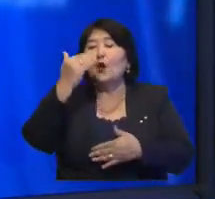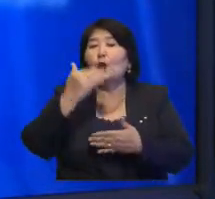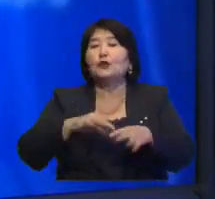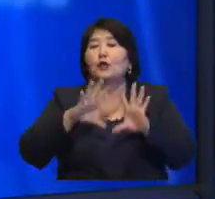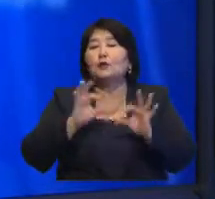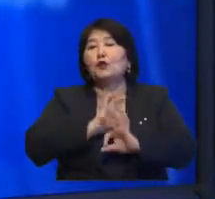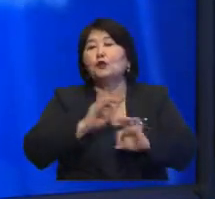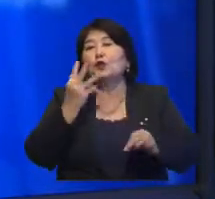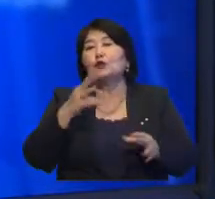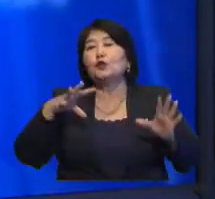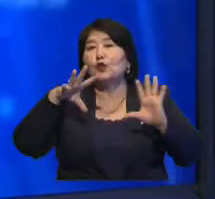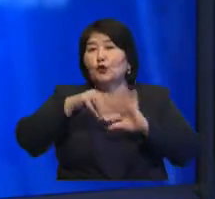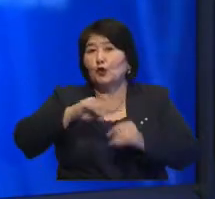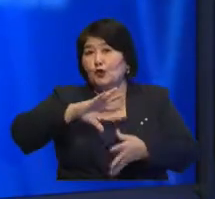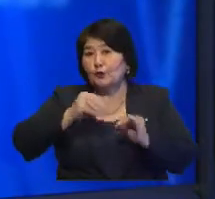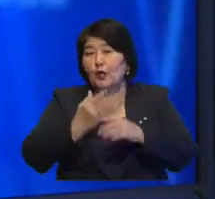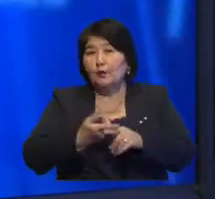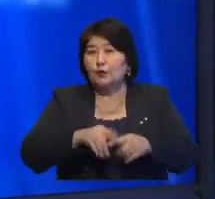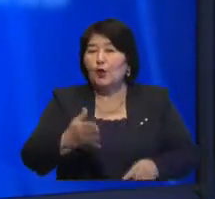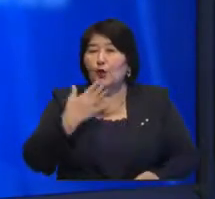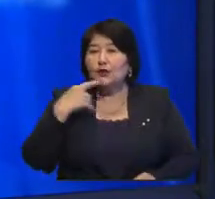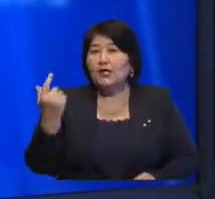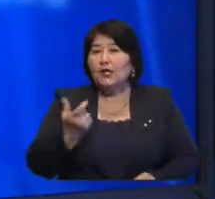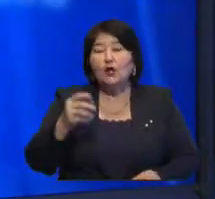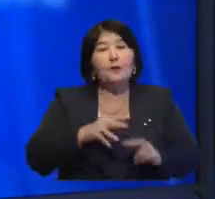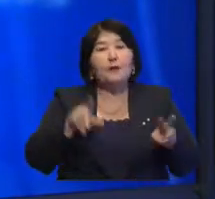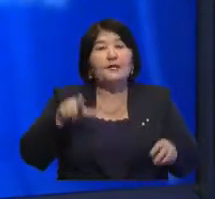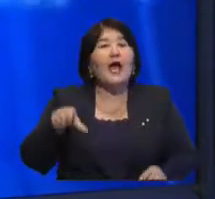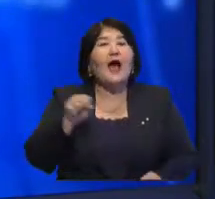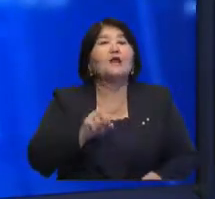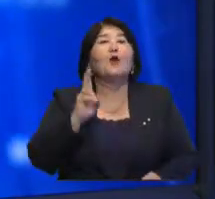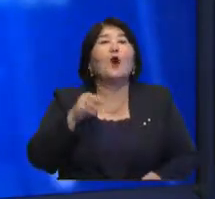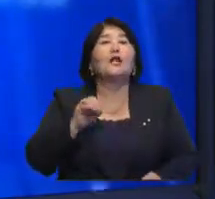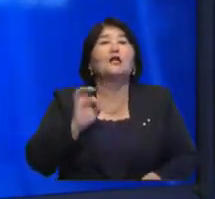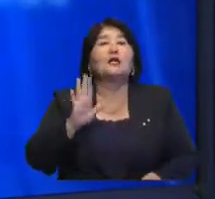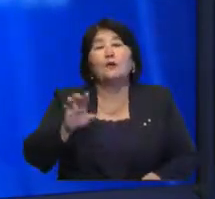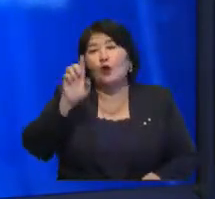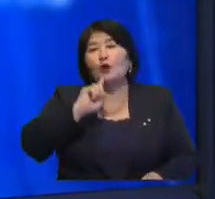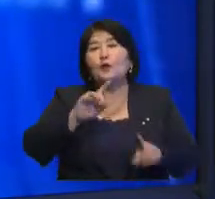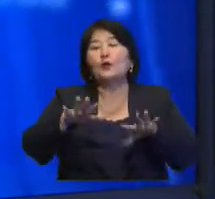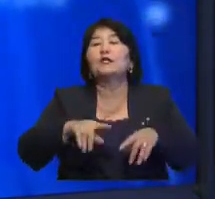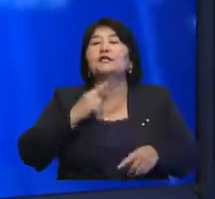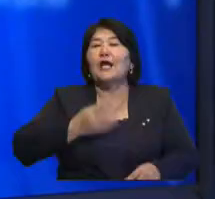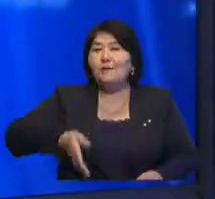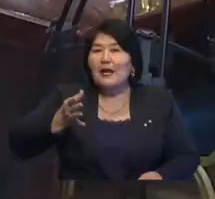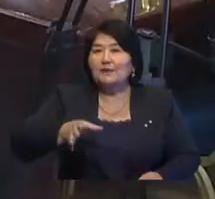бойынша үздік үштікті түйіндеп тұр. Бұл туралы ұлттық экономика министрі Әлібек Қуантыров үкімет отырысында мәлімдеді.